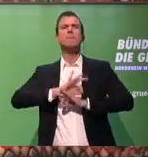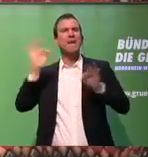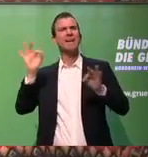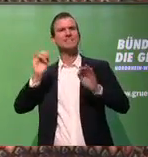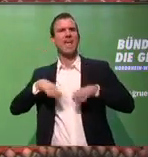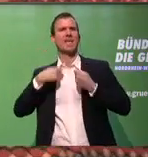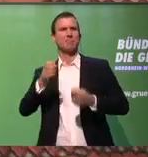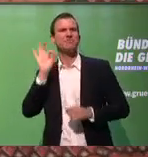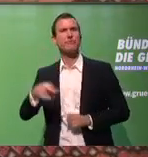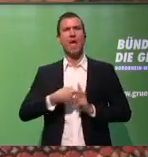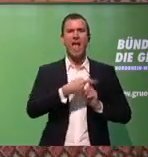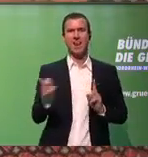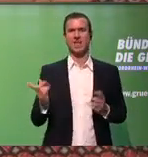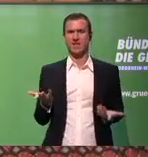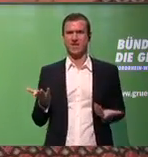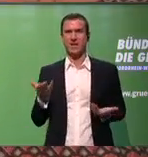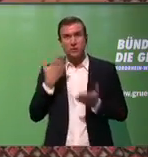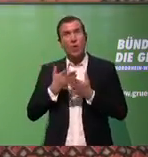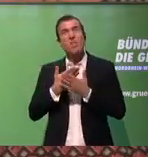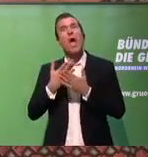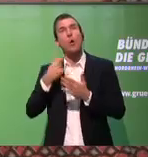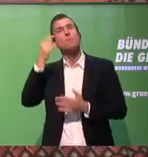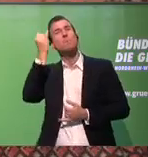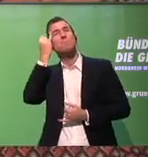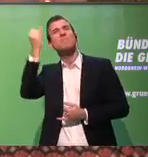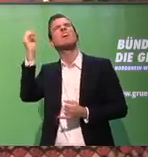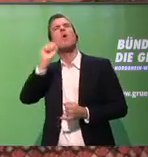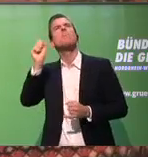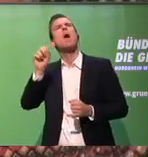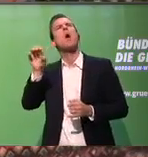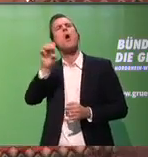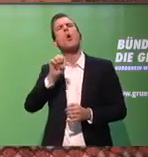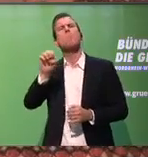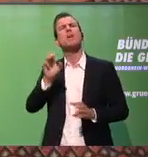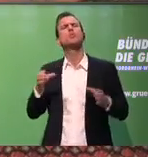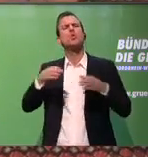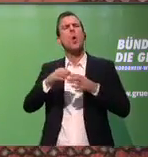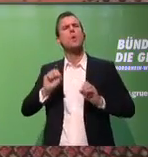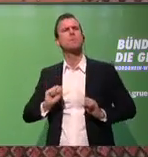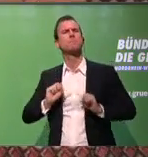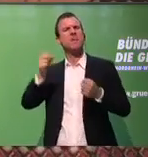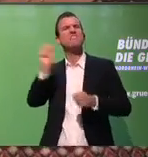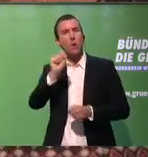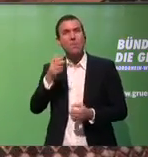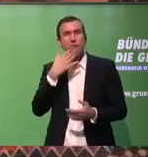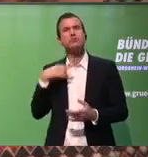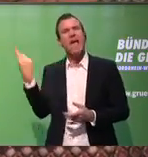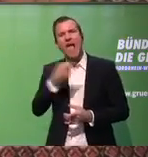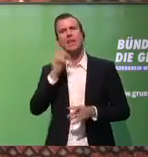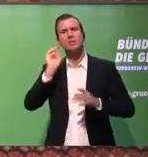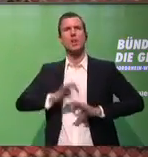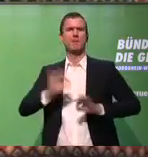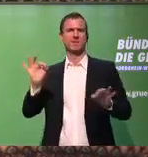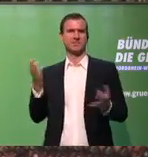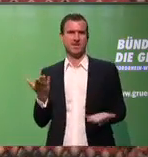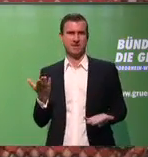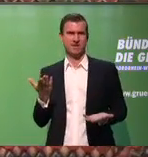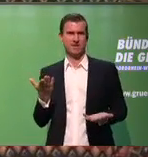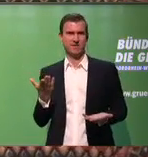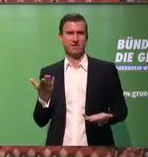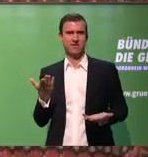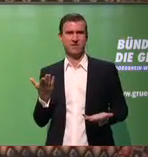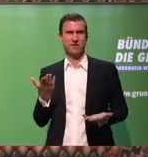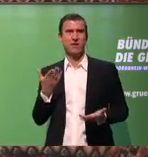das, was eigentlich der Gründungsgedanke der Europäischen Union in den Anfängen gewesen ist. Und es ist ein schlimmer